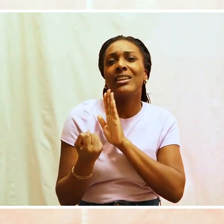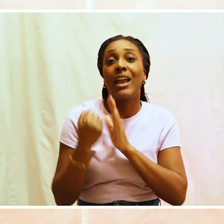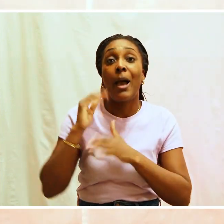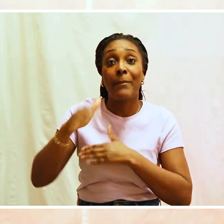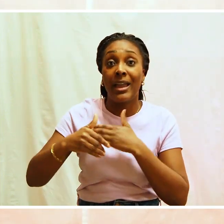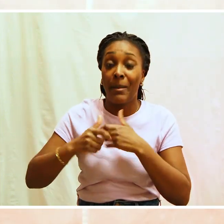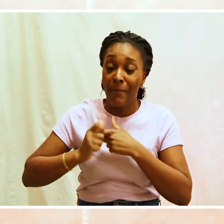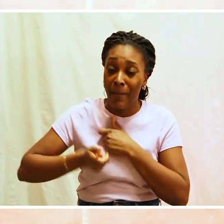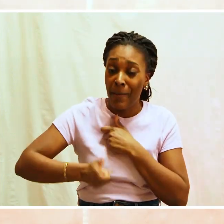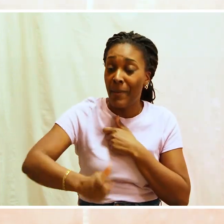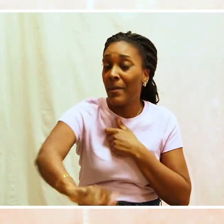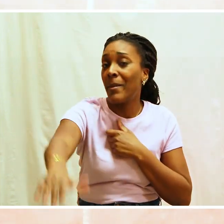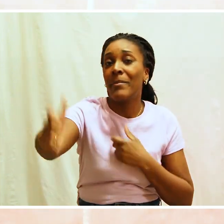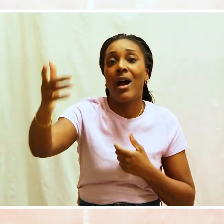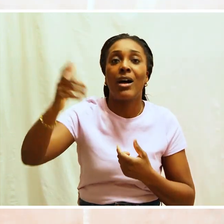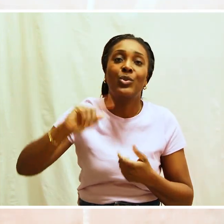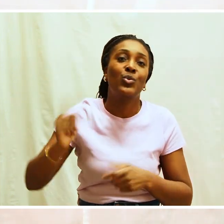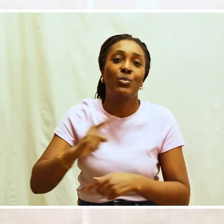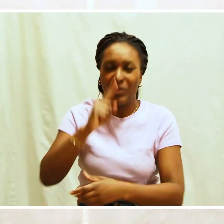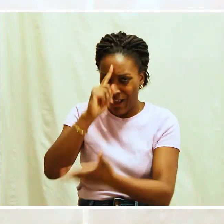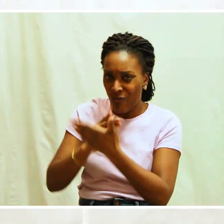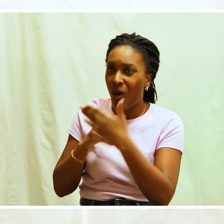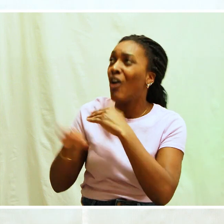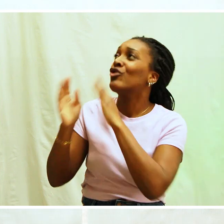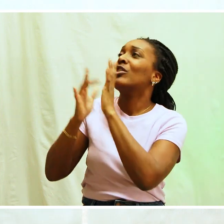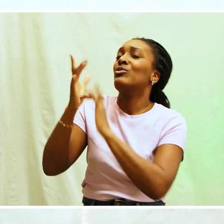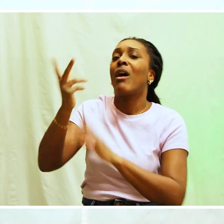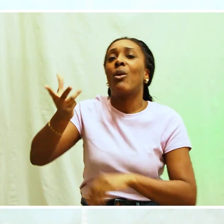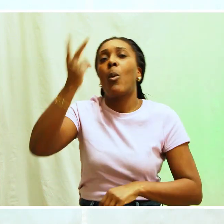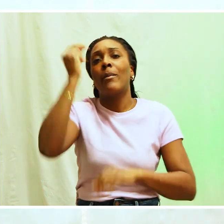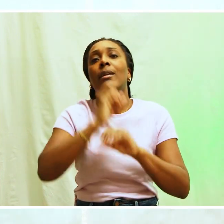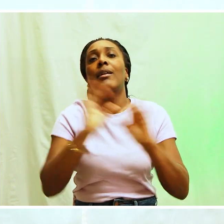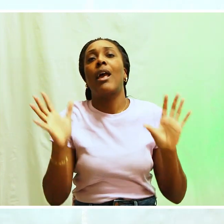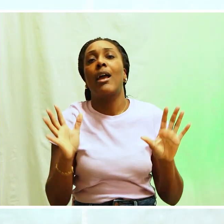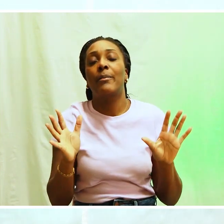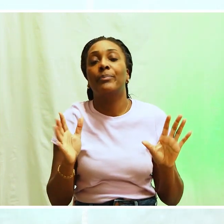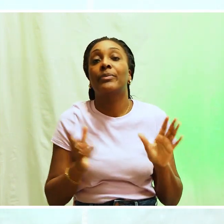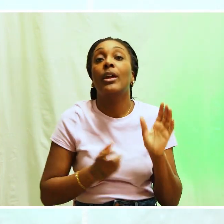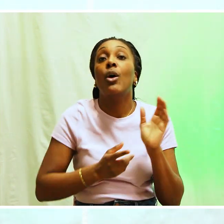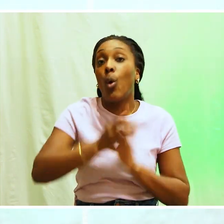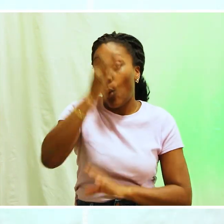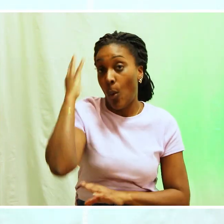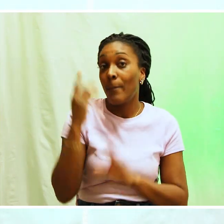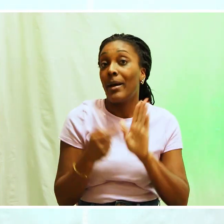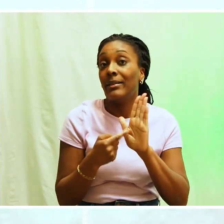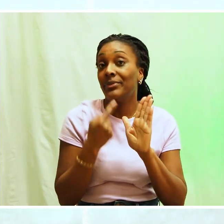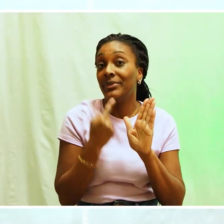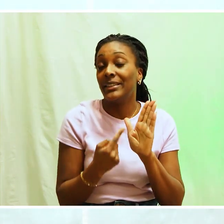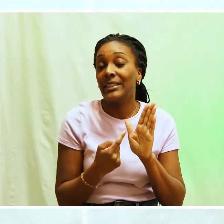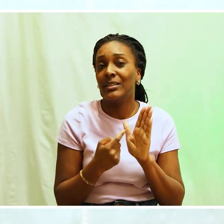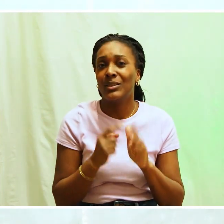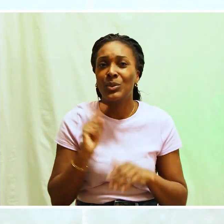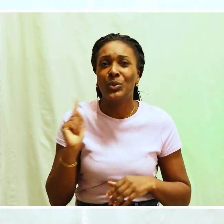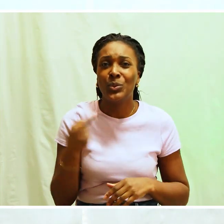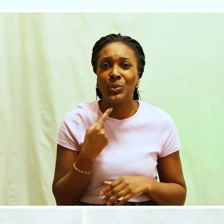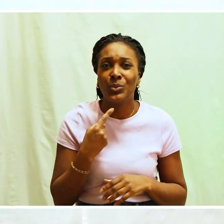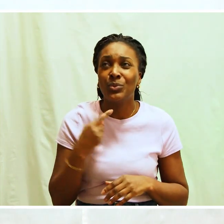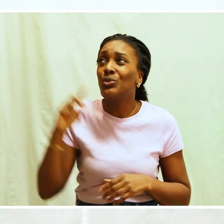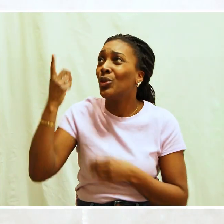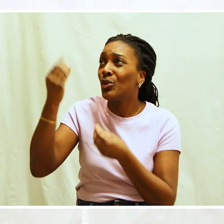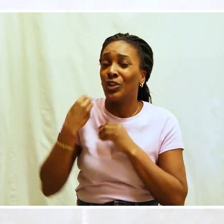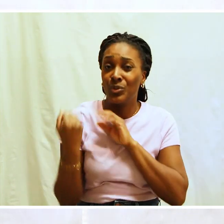sont entrées dans la justification par la foi en Jésus-Christ. Romains 3, 24 nous dit « Nous sommes gratuitement justifiés par sa